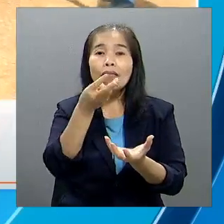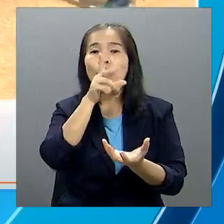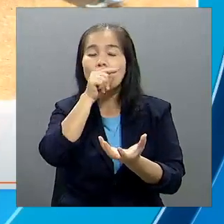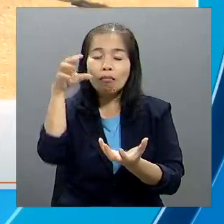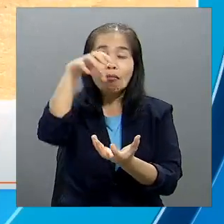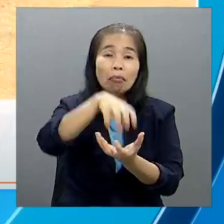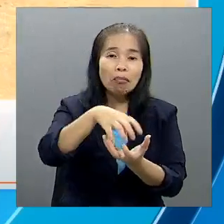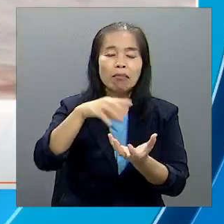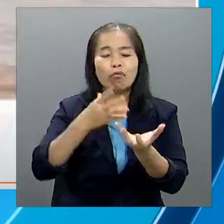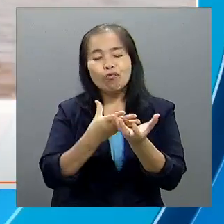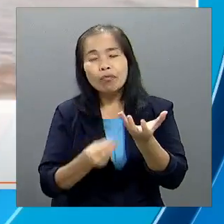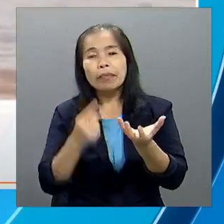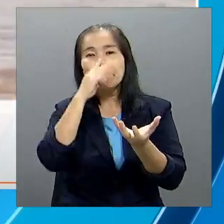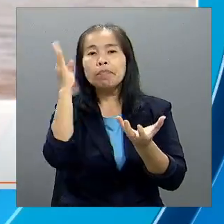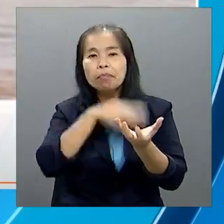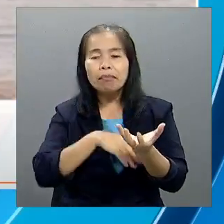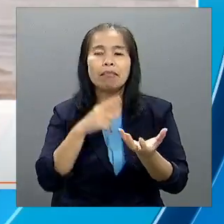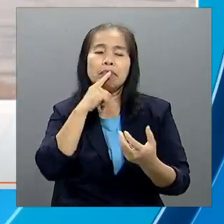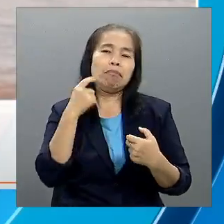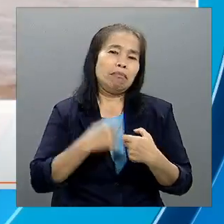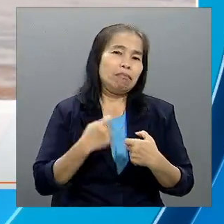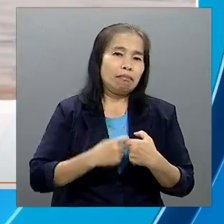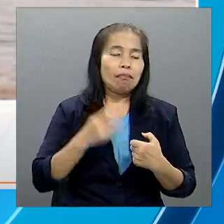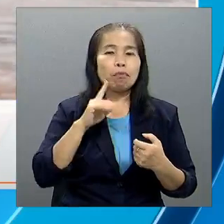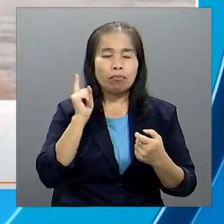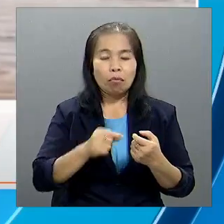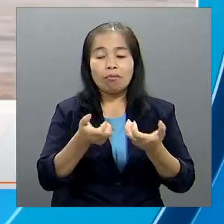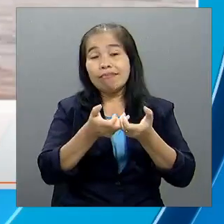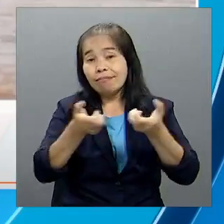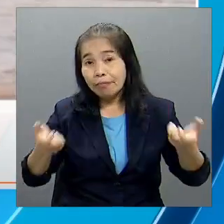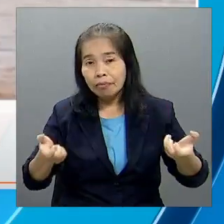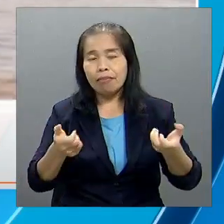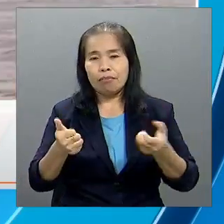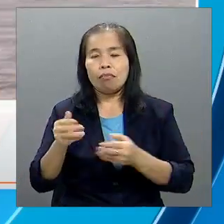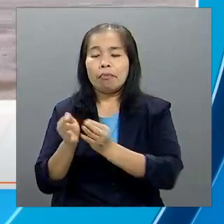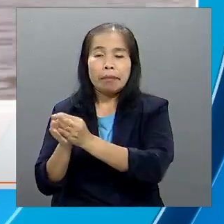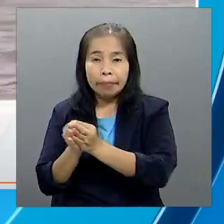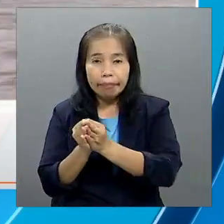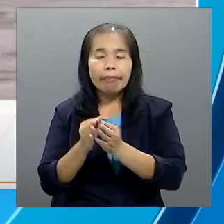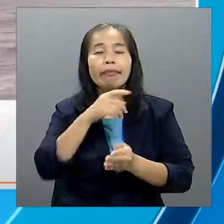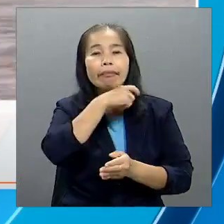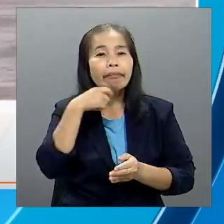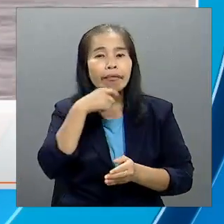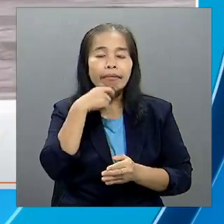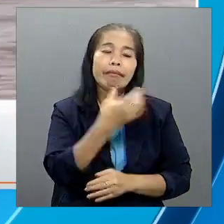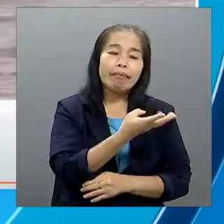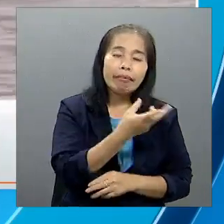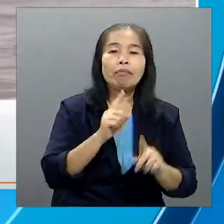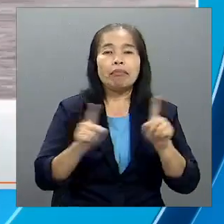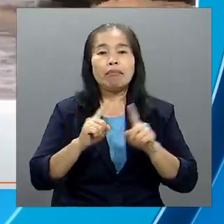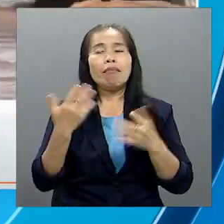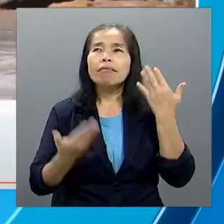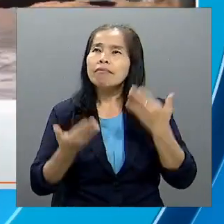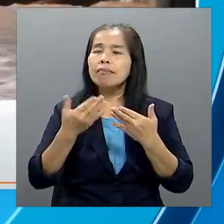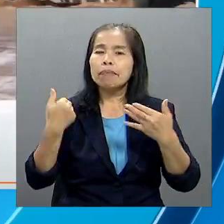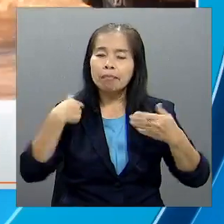าอีก ใช่ค่ะเนี่ยค่ะมีโอกาสเสียง่ายนะคะเพราะงั้นเป็นของแห้งๆหรือสมมติว่าถ้าเราคิดว่าผัดกะเพราง่ายๆ